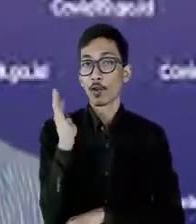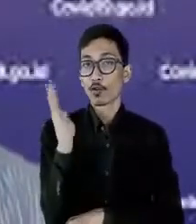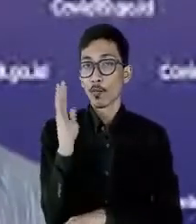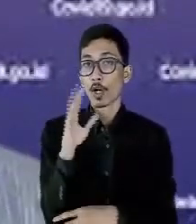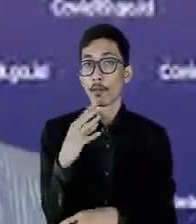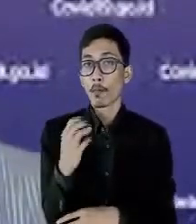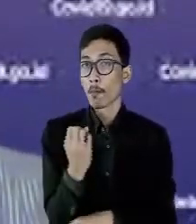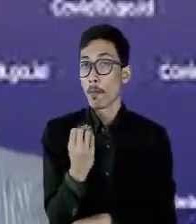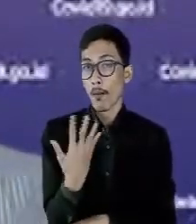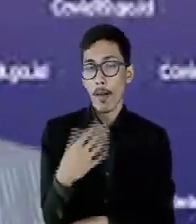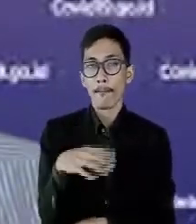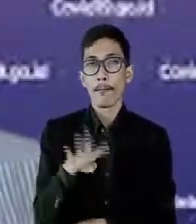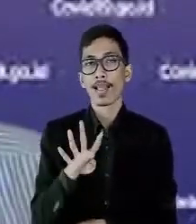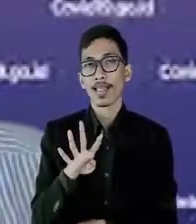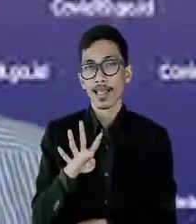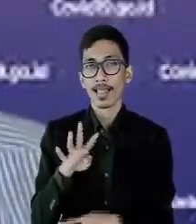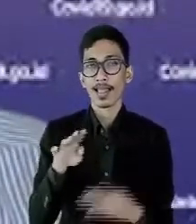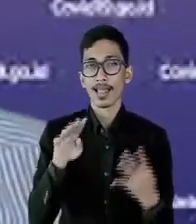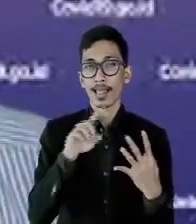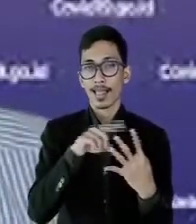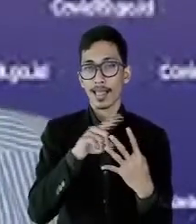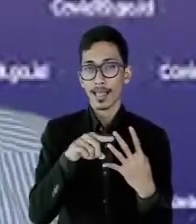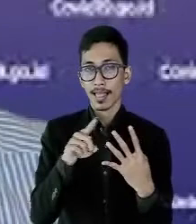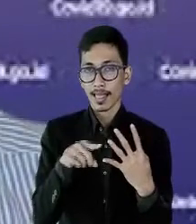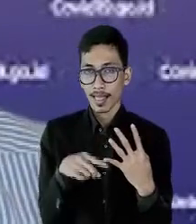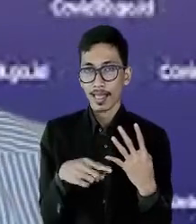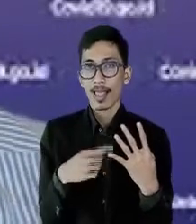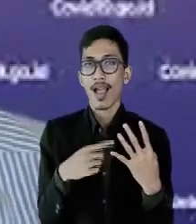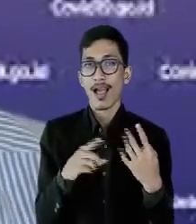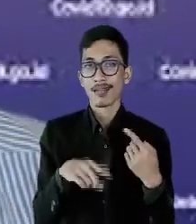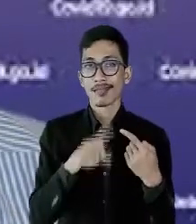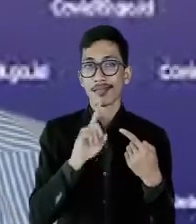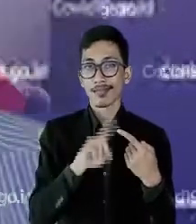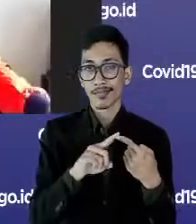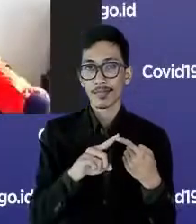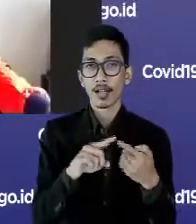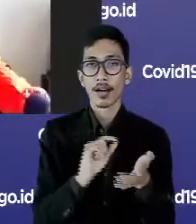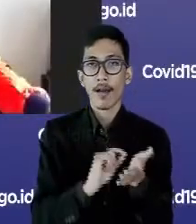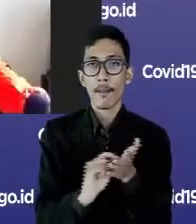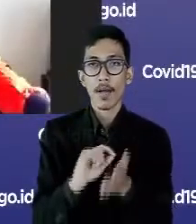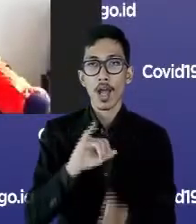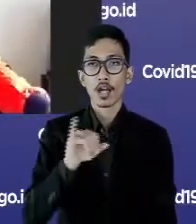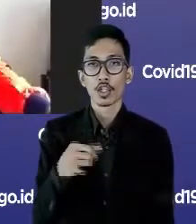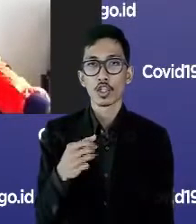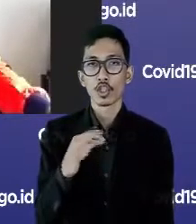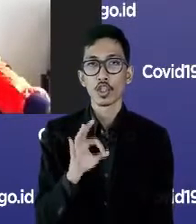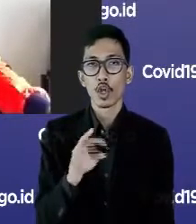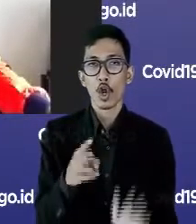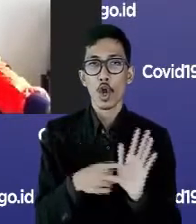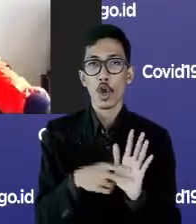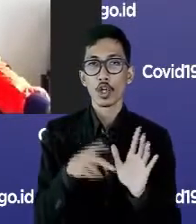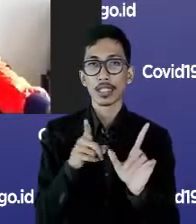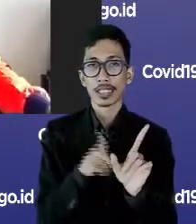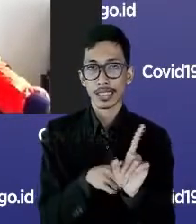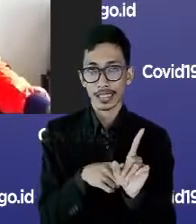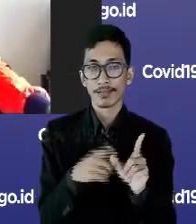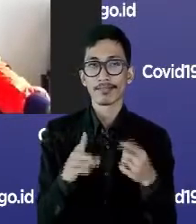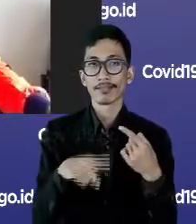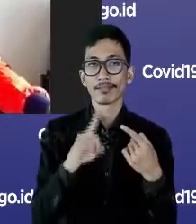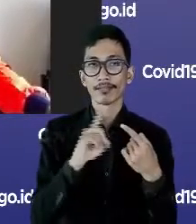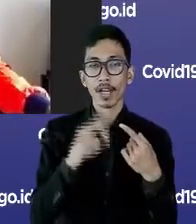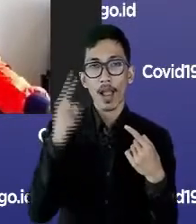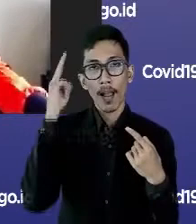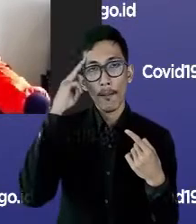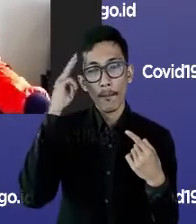dan boleh saya sapa mulai dari Pak Joni Kolang. Beliau adalah Kepala Bidang Kedaruratan dan